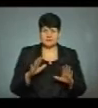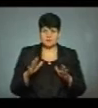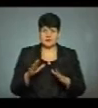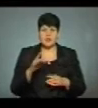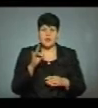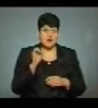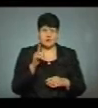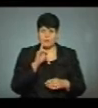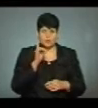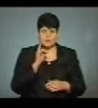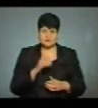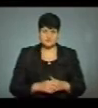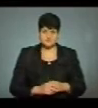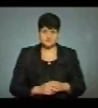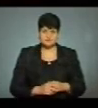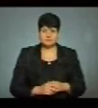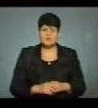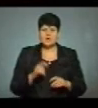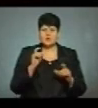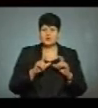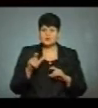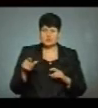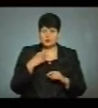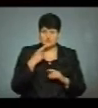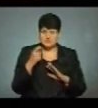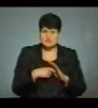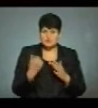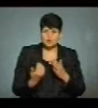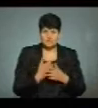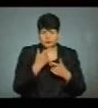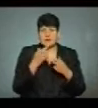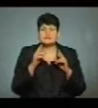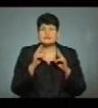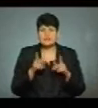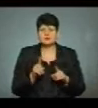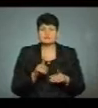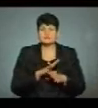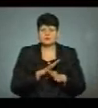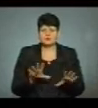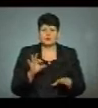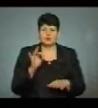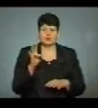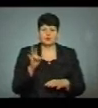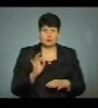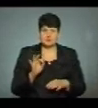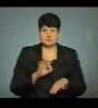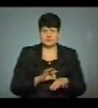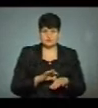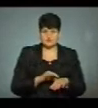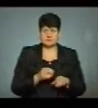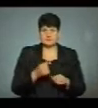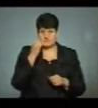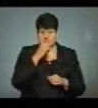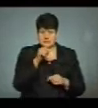молодіє. Студенти кажуть, на семінарі дізналися нову інформацію про те, як попередити виникнення онкозахворювання. Завдяки таким